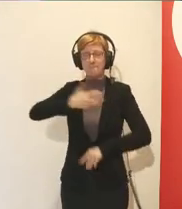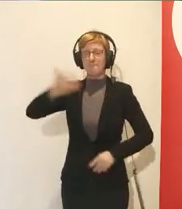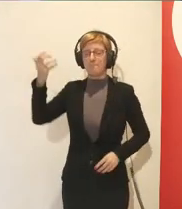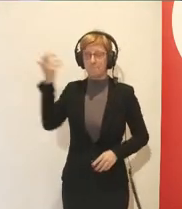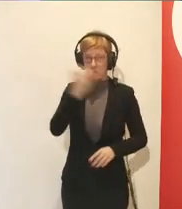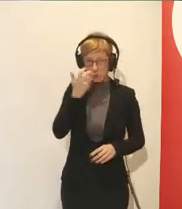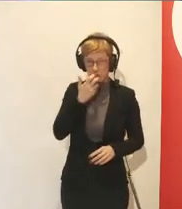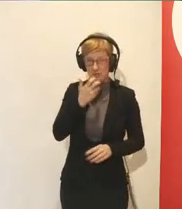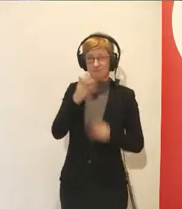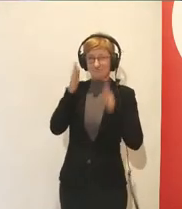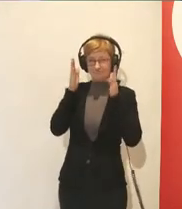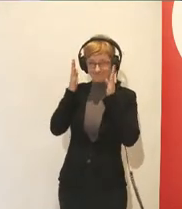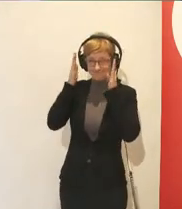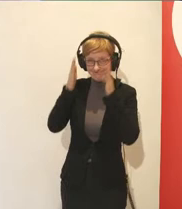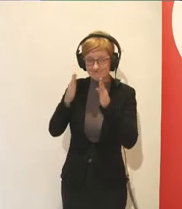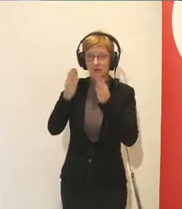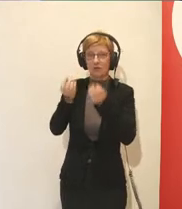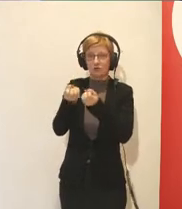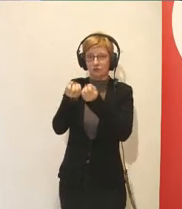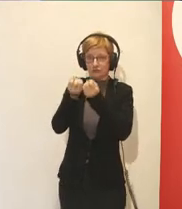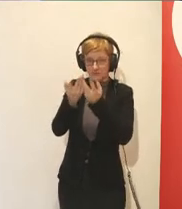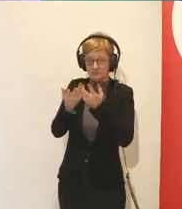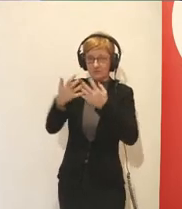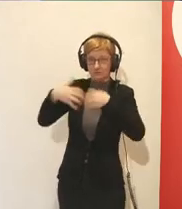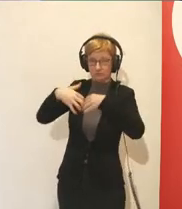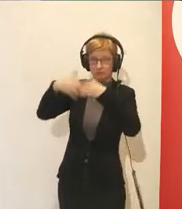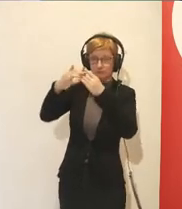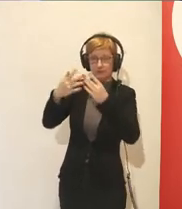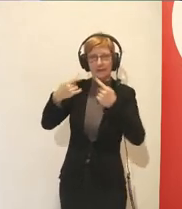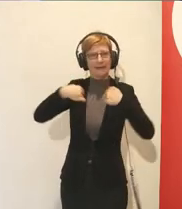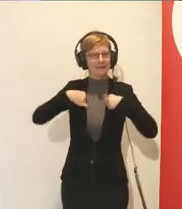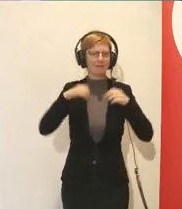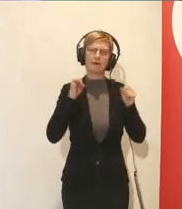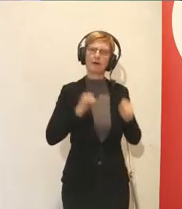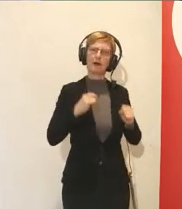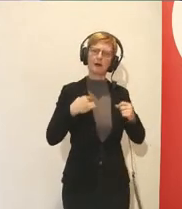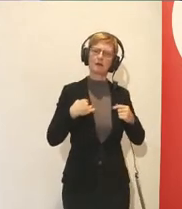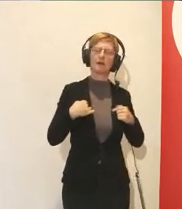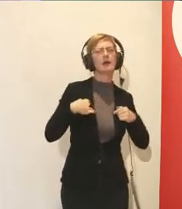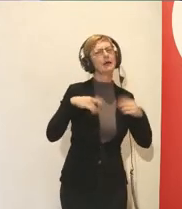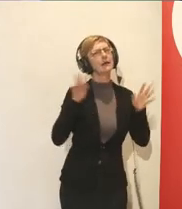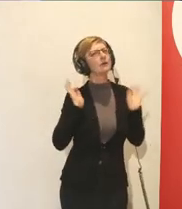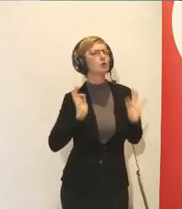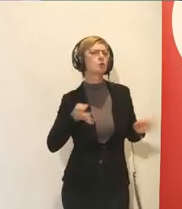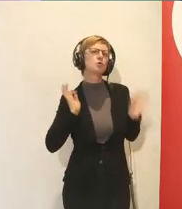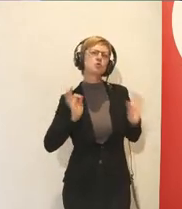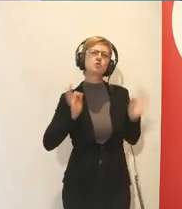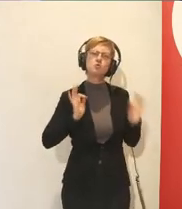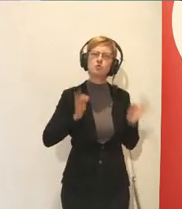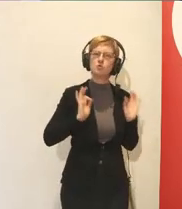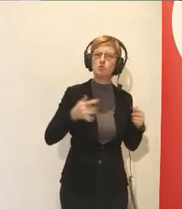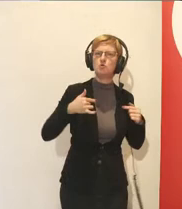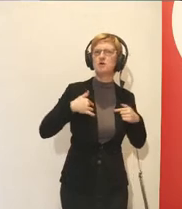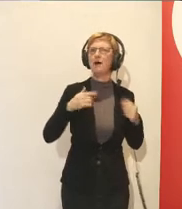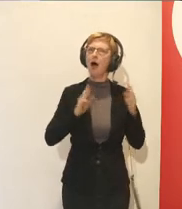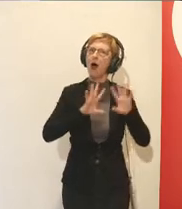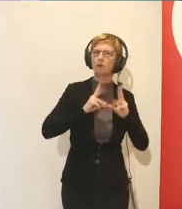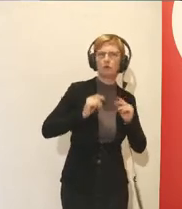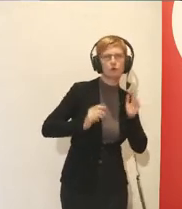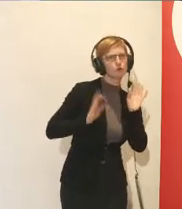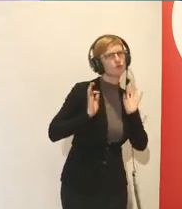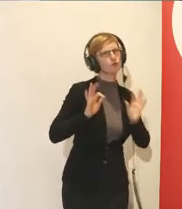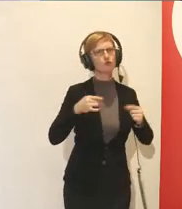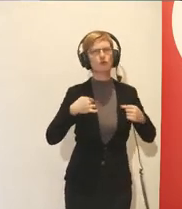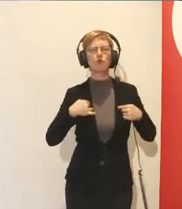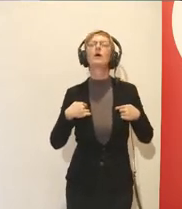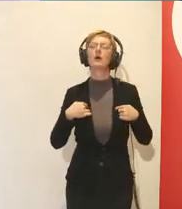kann ich mich selber ja auch als das absolute hoch stilisieren und damit auch alles rechtfertigen weil ich